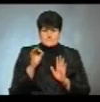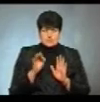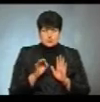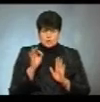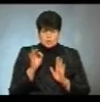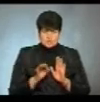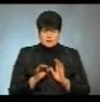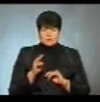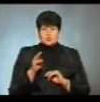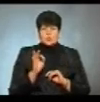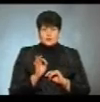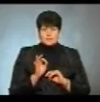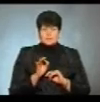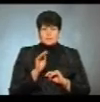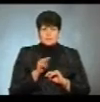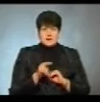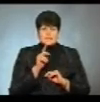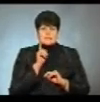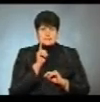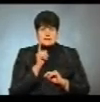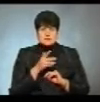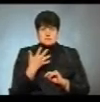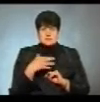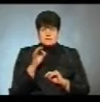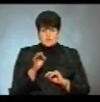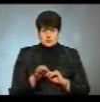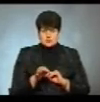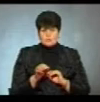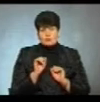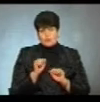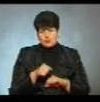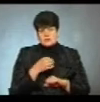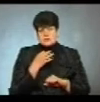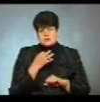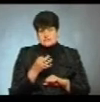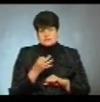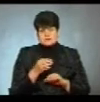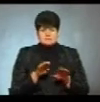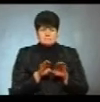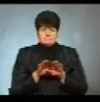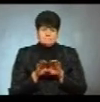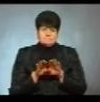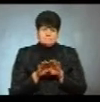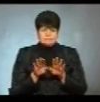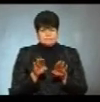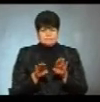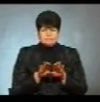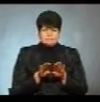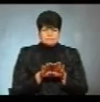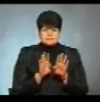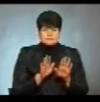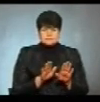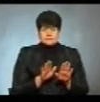47%, то пана Зеленського 50%. Тобто, можна сказати, паритетні такі аспекти.